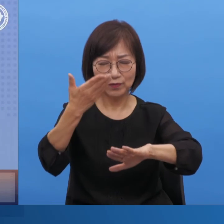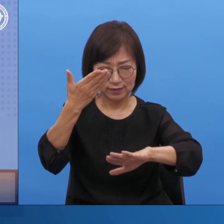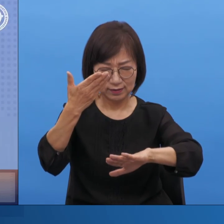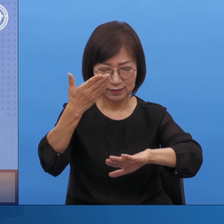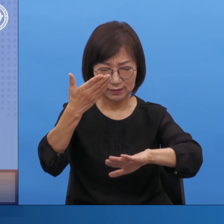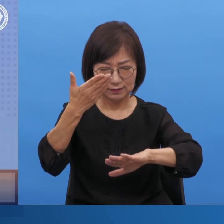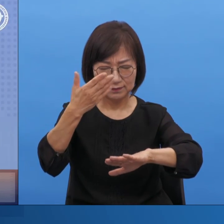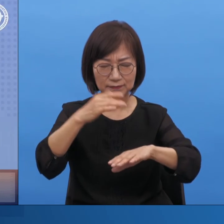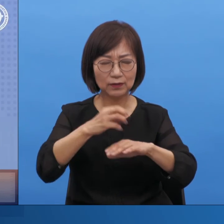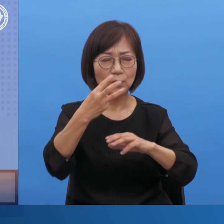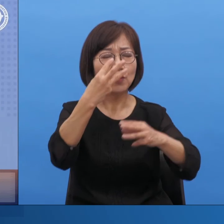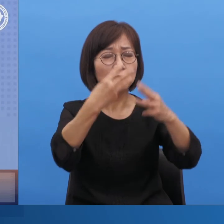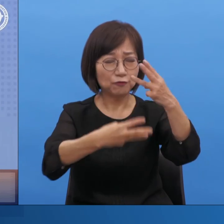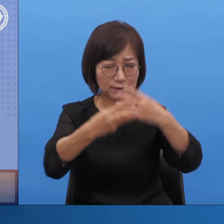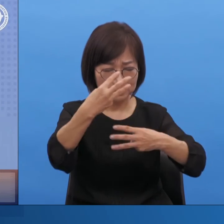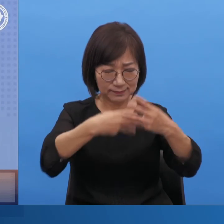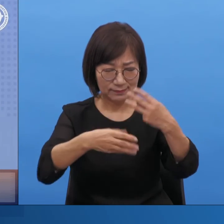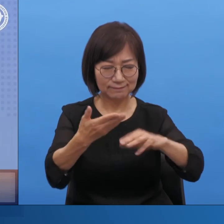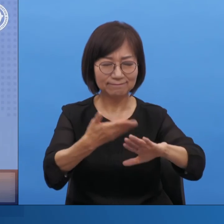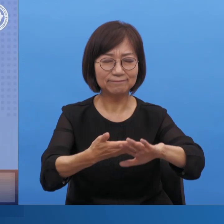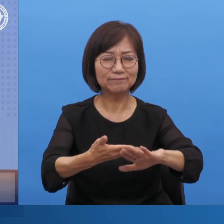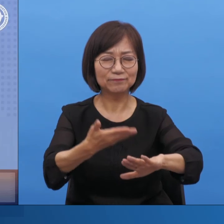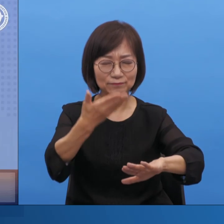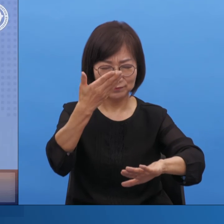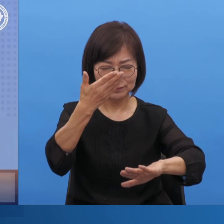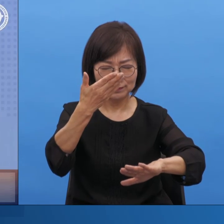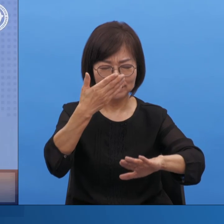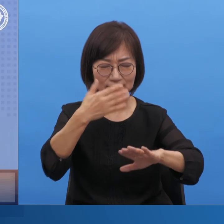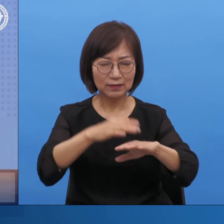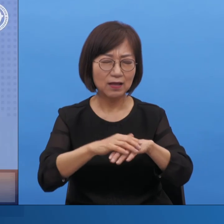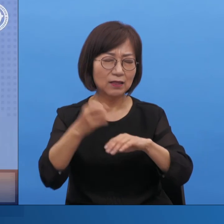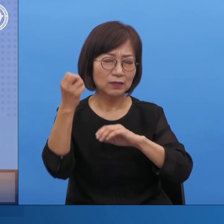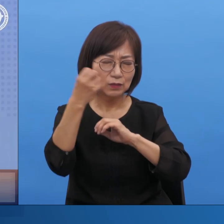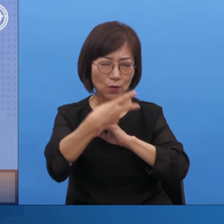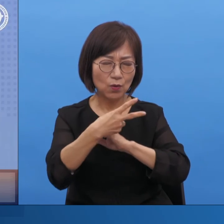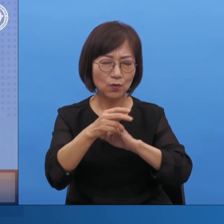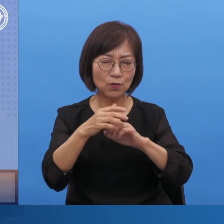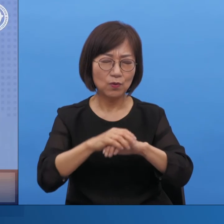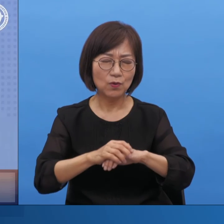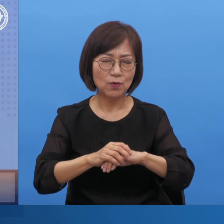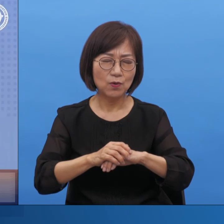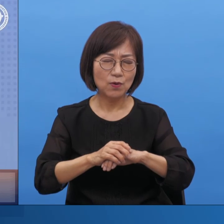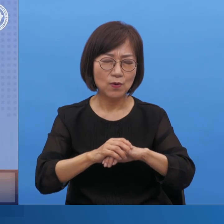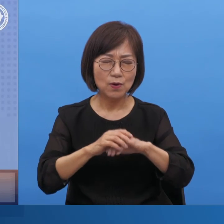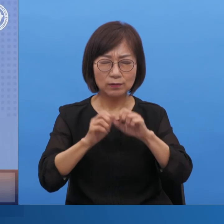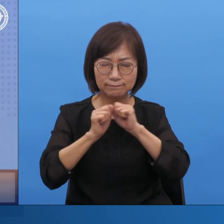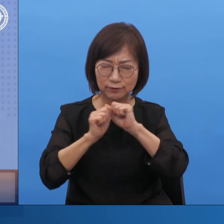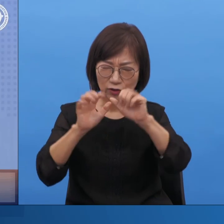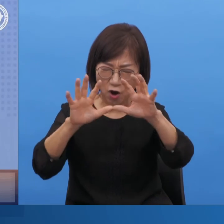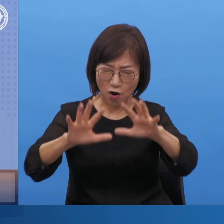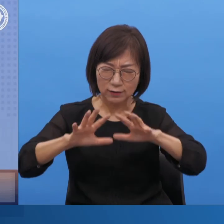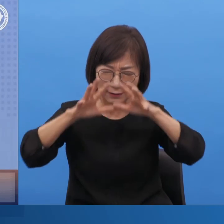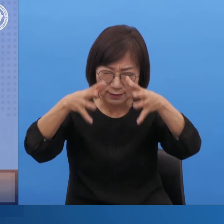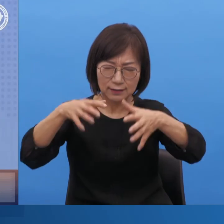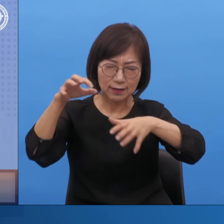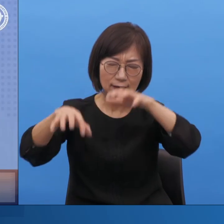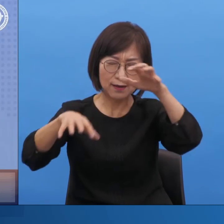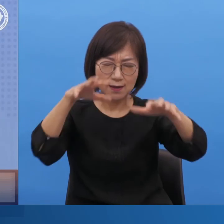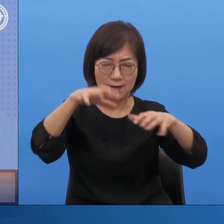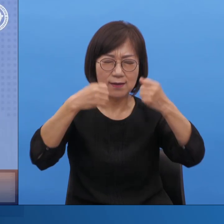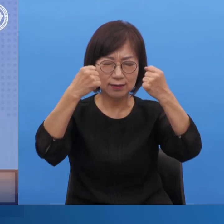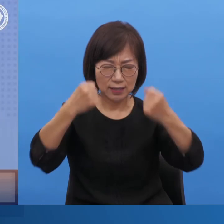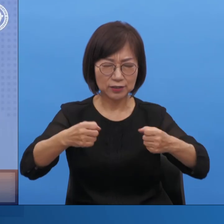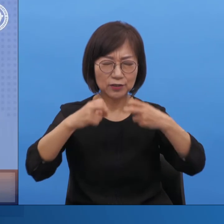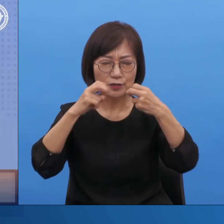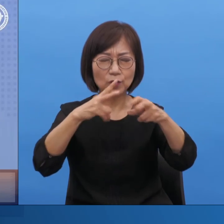covenant, 렘넌트들 위해 upon the heads of all the remnants, 우리 흩어진 모든 곳의 선교사님들과 그 현장 위에 upon all the